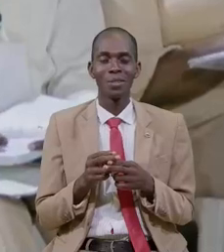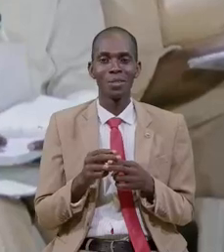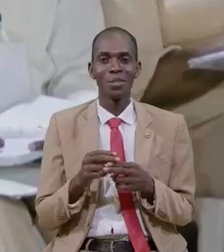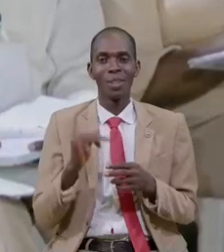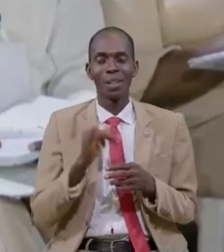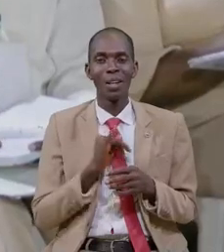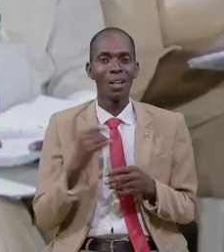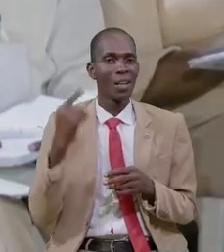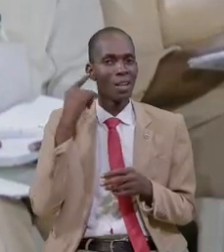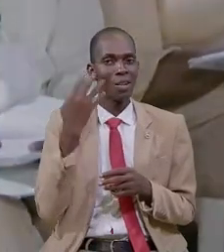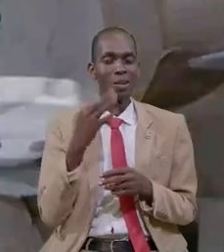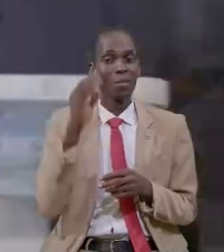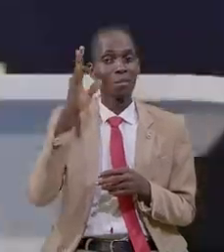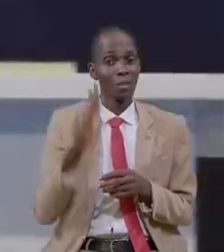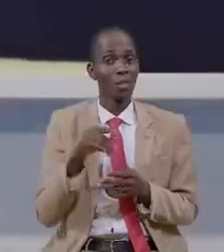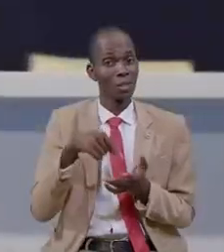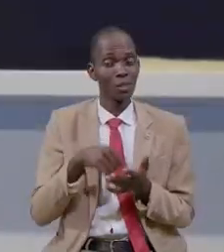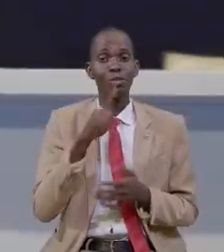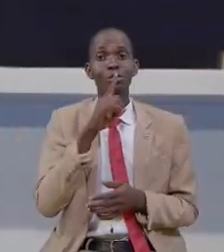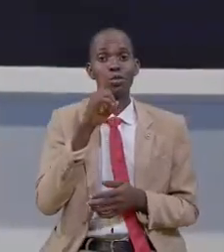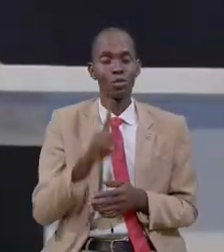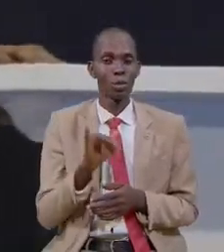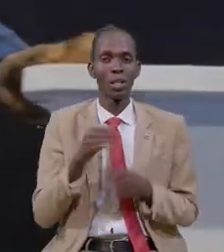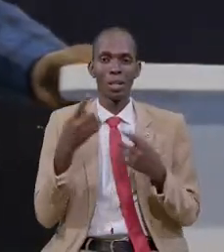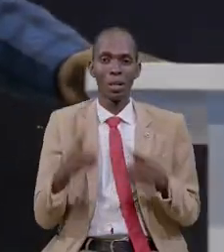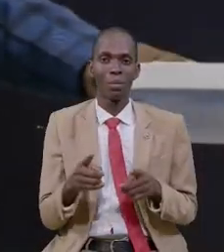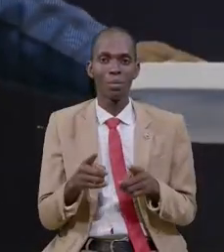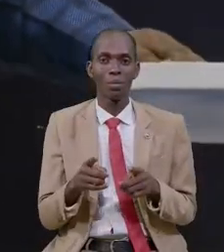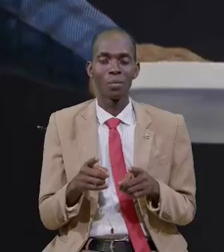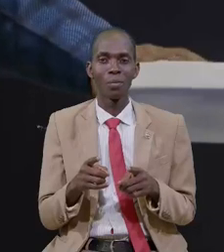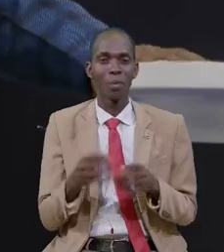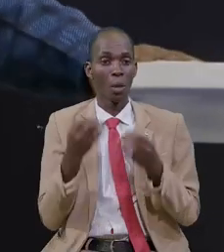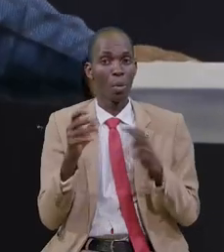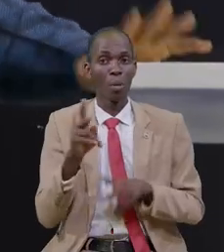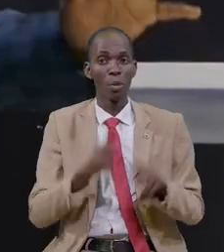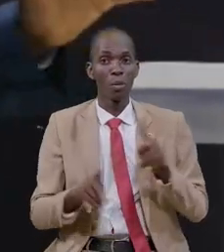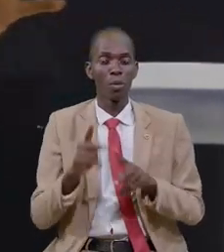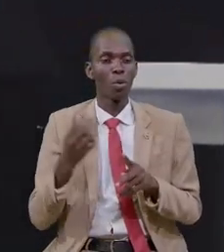J'ai entendu parler d'un prédicateur. Cela est arrivé, c'est arrivé. Plusieurs